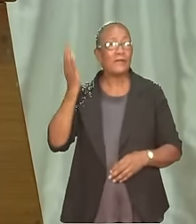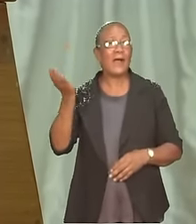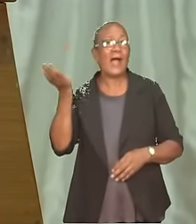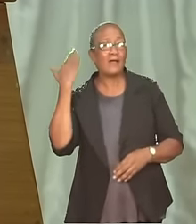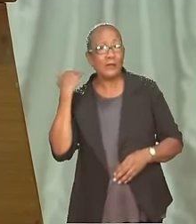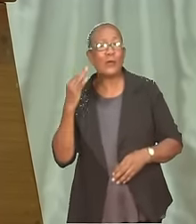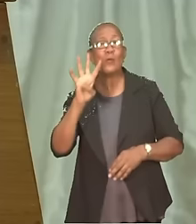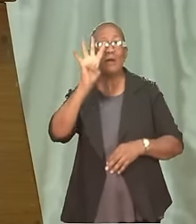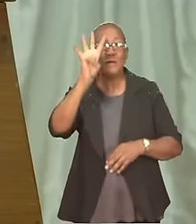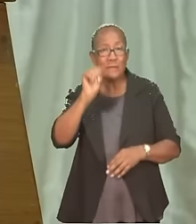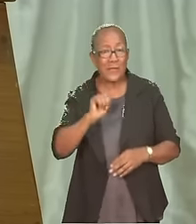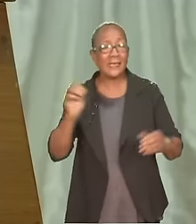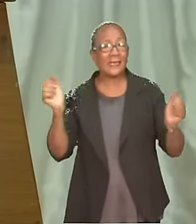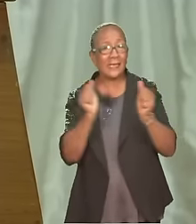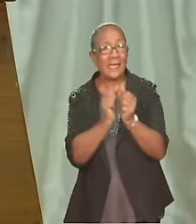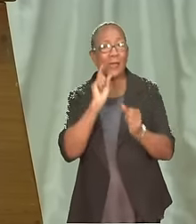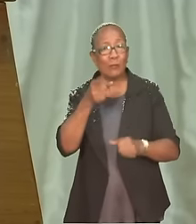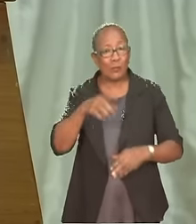jaar?